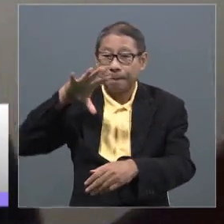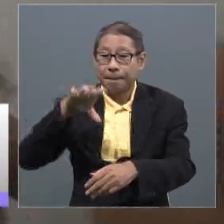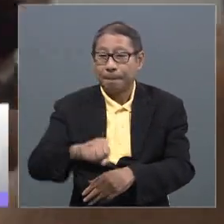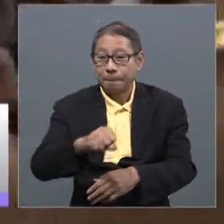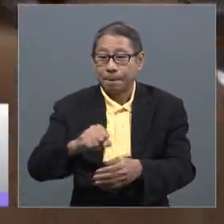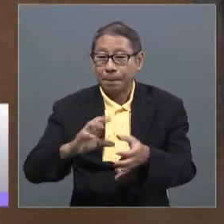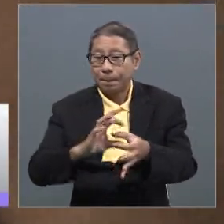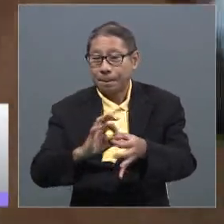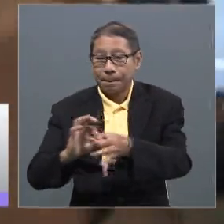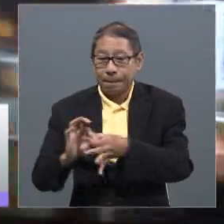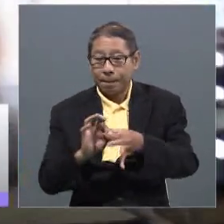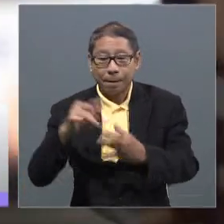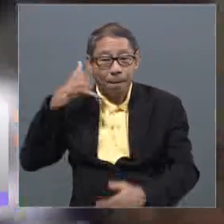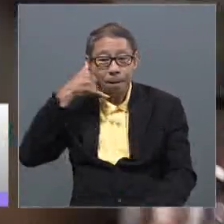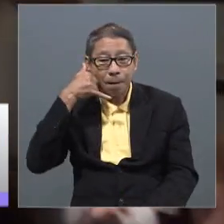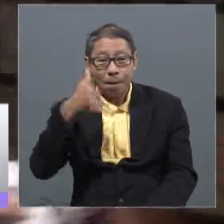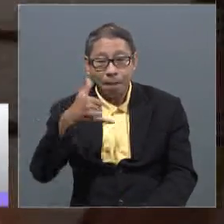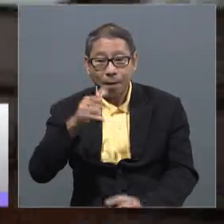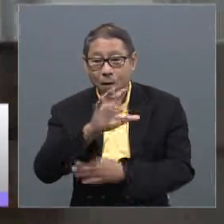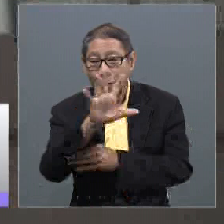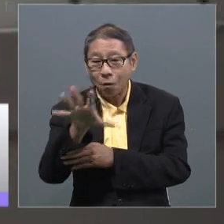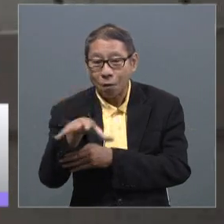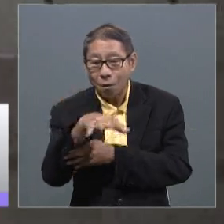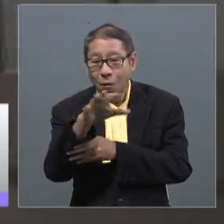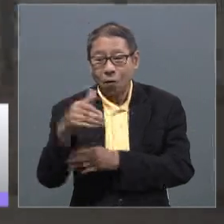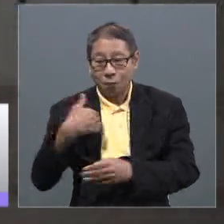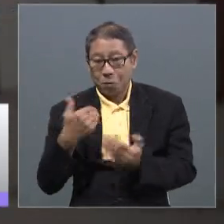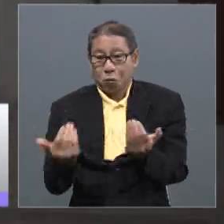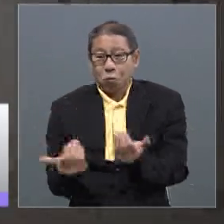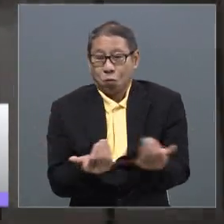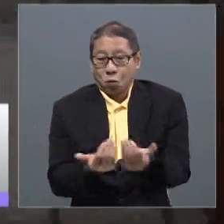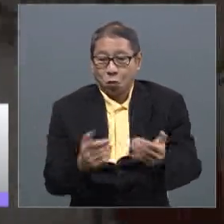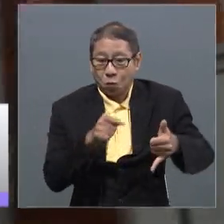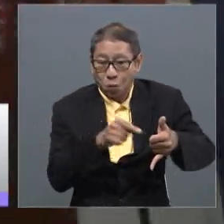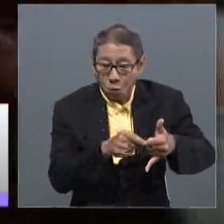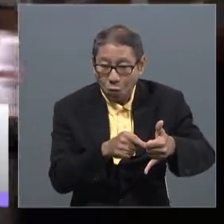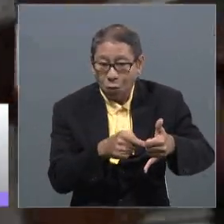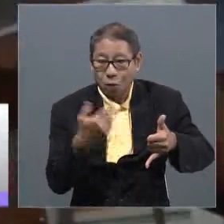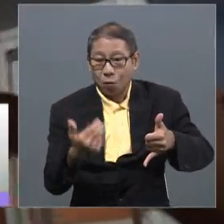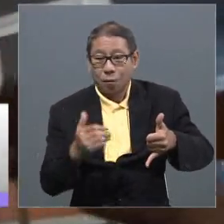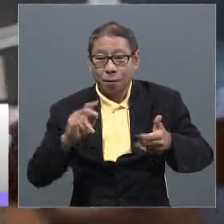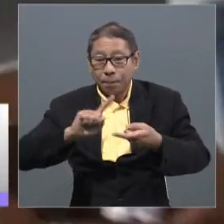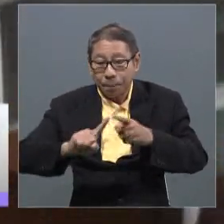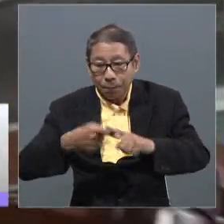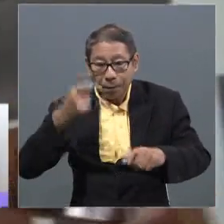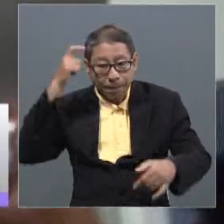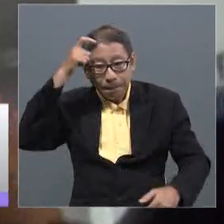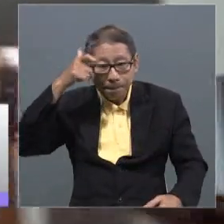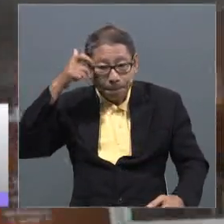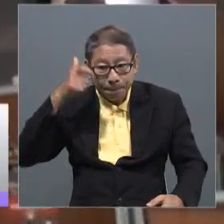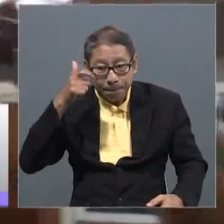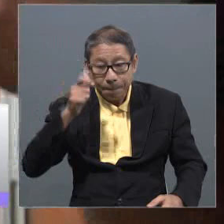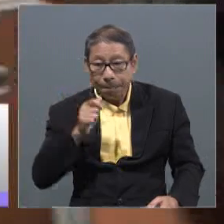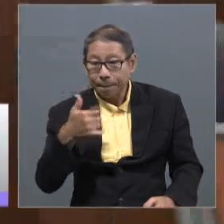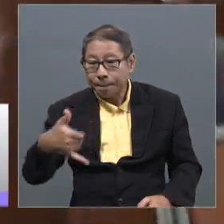เกี่ยวข้องกับแก๊ง Call Centerปรากฏว่ามีทั้งลูกสาวของตำรวจคนนี้แล้วก็มีเพื่อนชาวเมียนมาร์ด้วยทีนี้พอไปสอบปาก